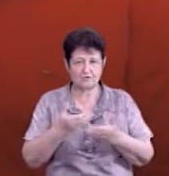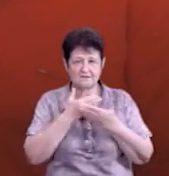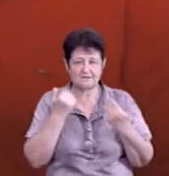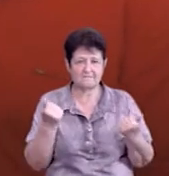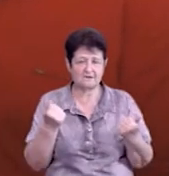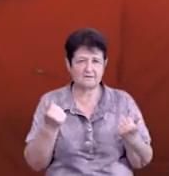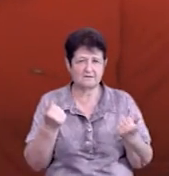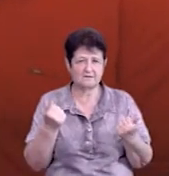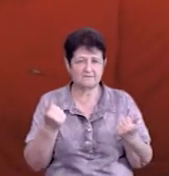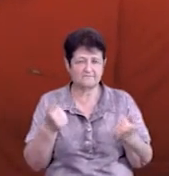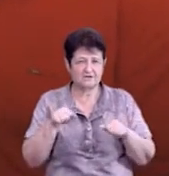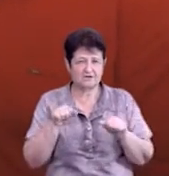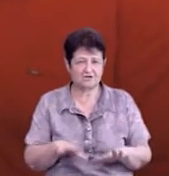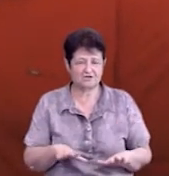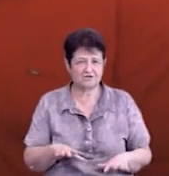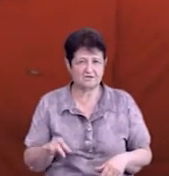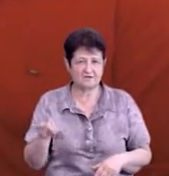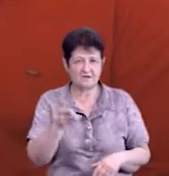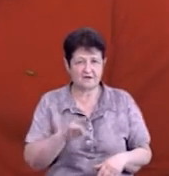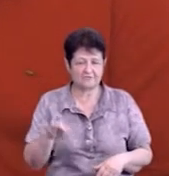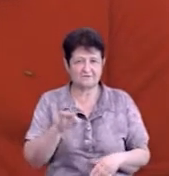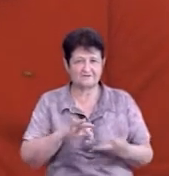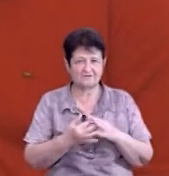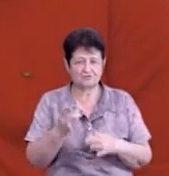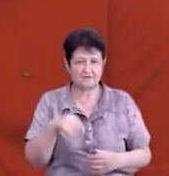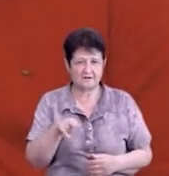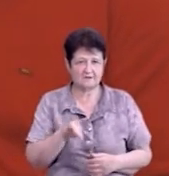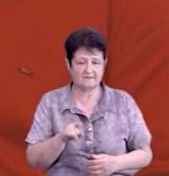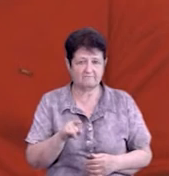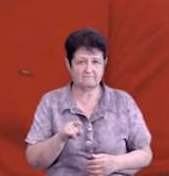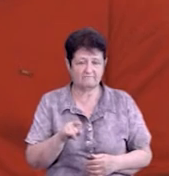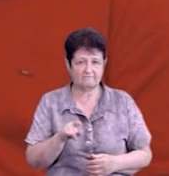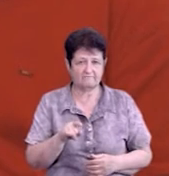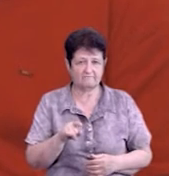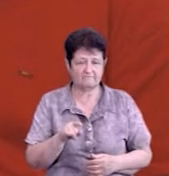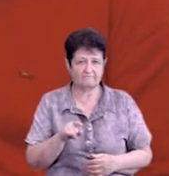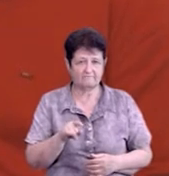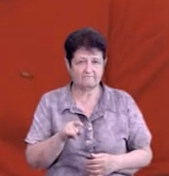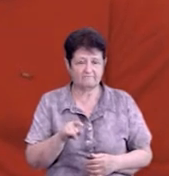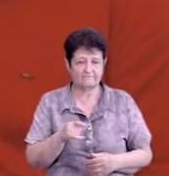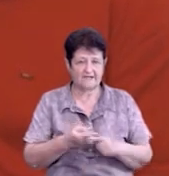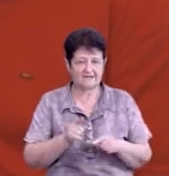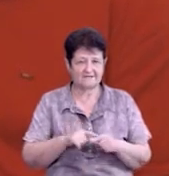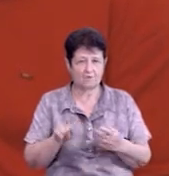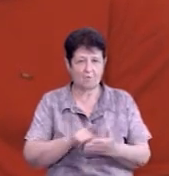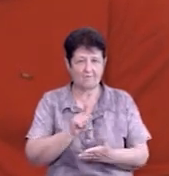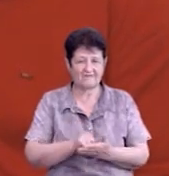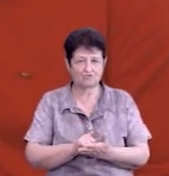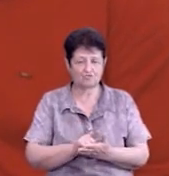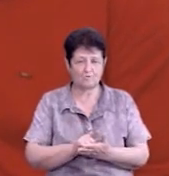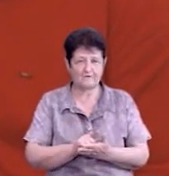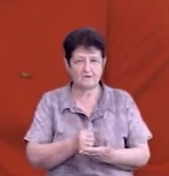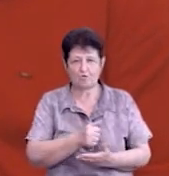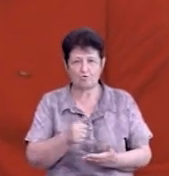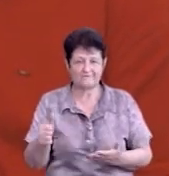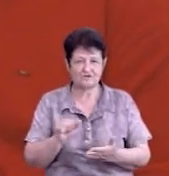єдиного рішення Райгородської сільської ради. А це обов'язковий і